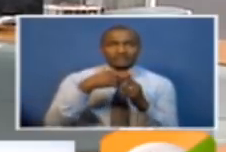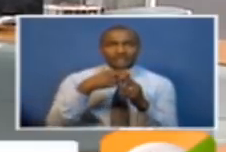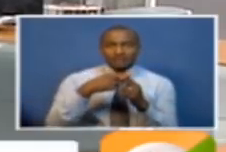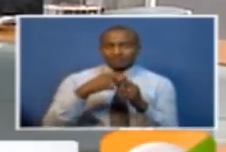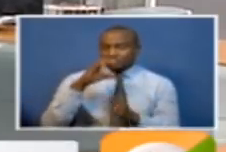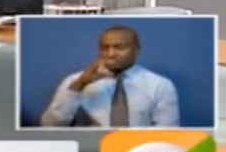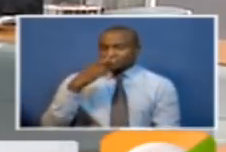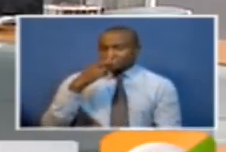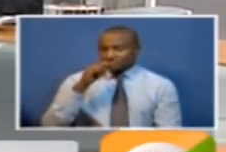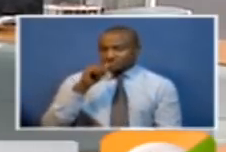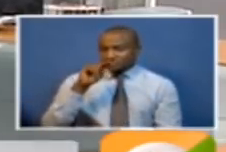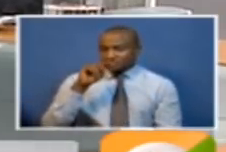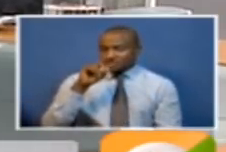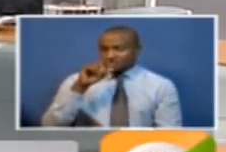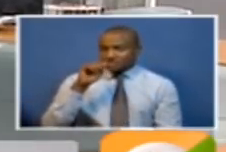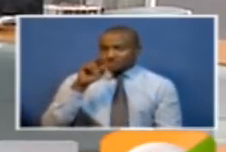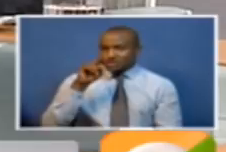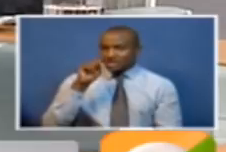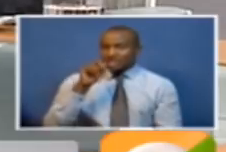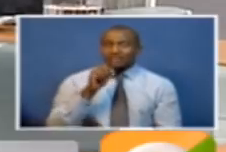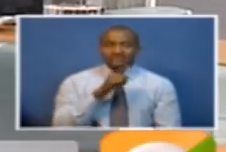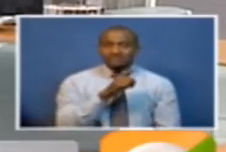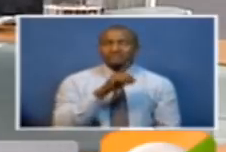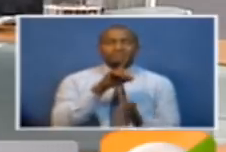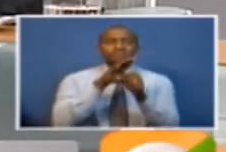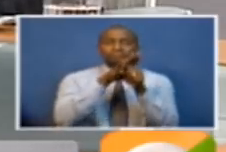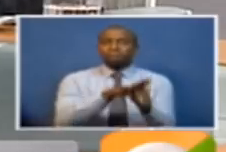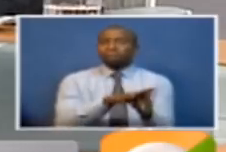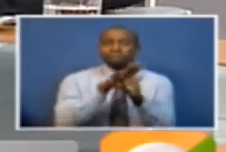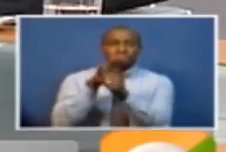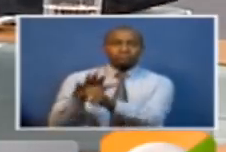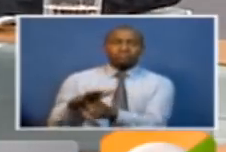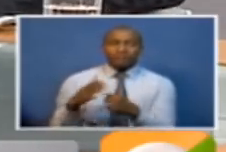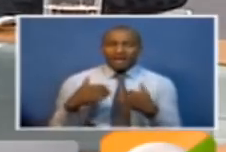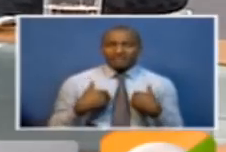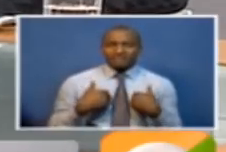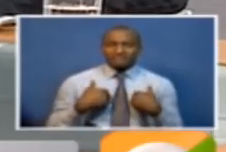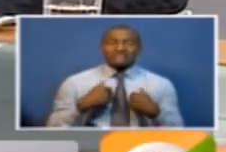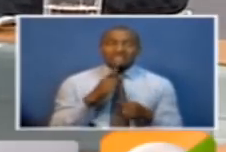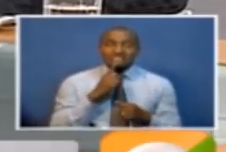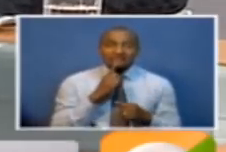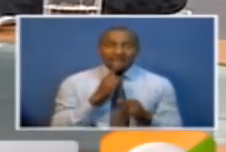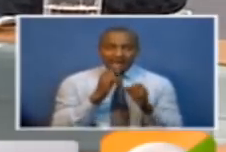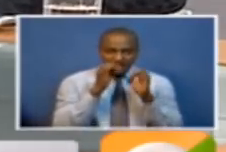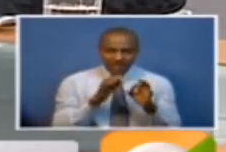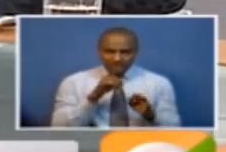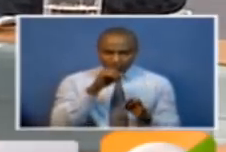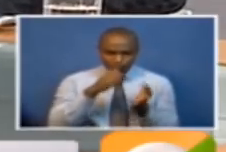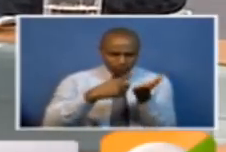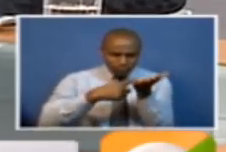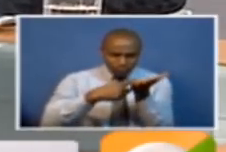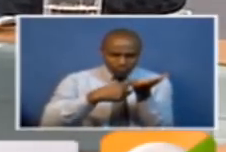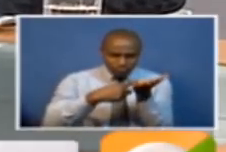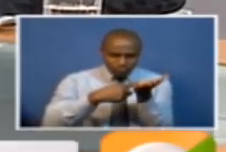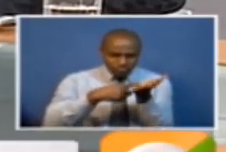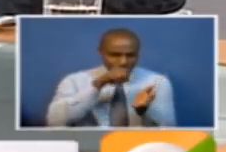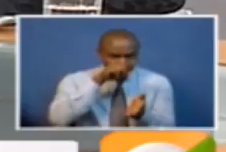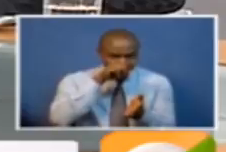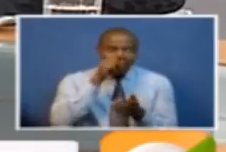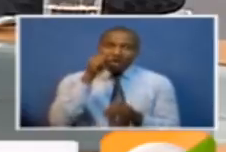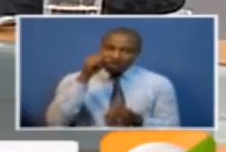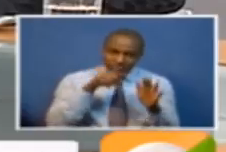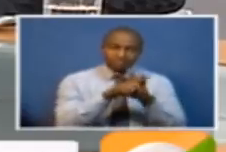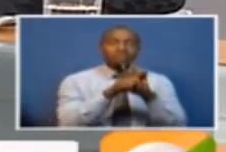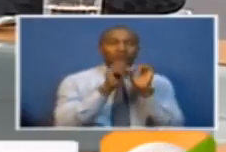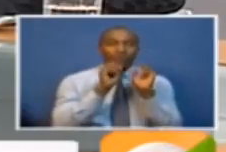duka hilo iliyolenga kuwabagua wateja. Na kulingana na barua hiyo, wateja wanaostahili kuhudumiwa dukani humo ni wazungu pekee. Usimamizi